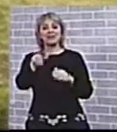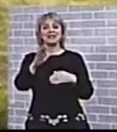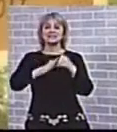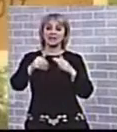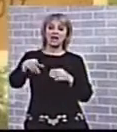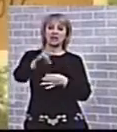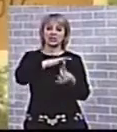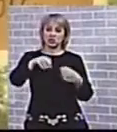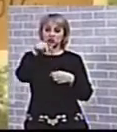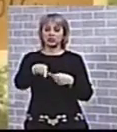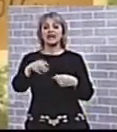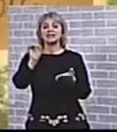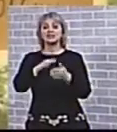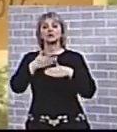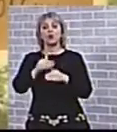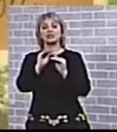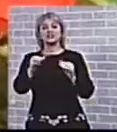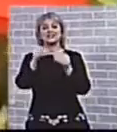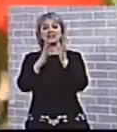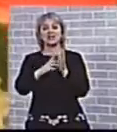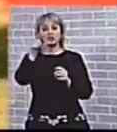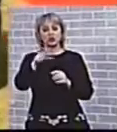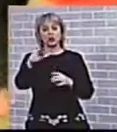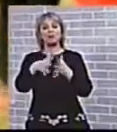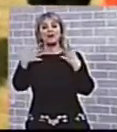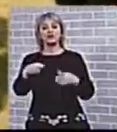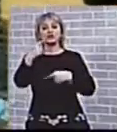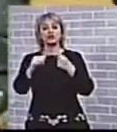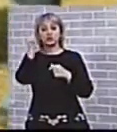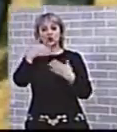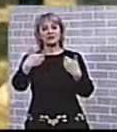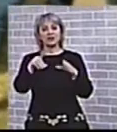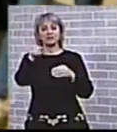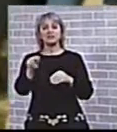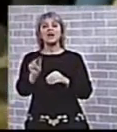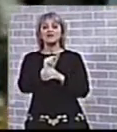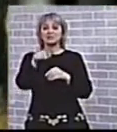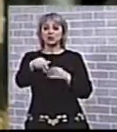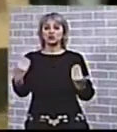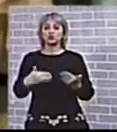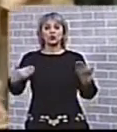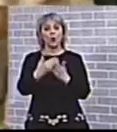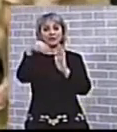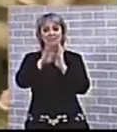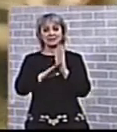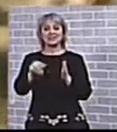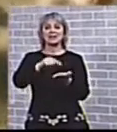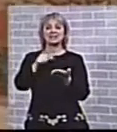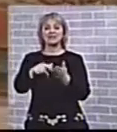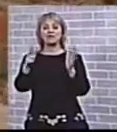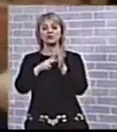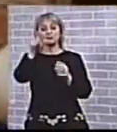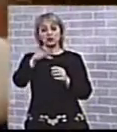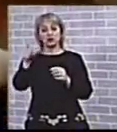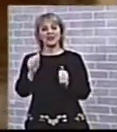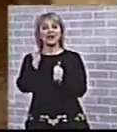наладить контакт. Сейчас в центре помощи детям 19 человек. Большинство через год выпустятся. Воспитанники живут по новой системе. Разделены по 8